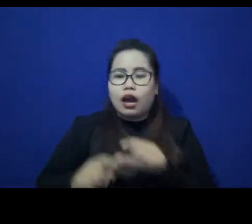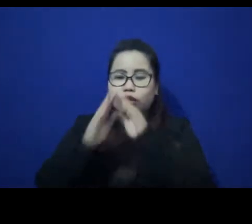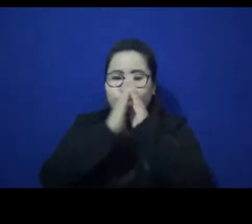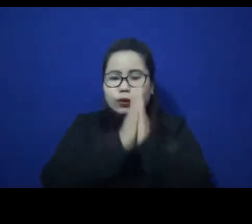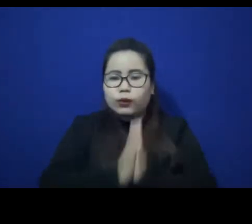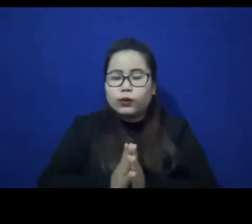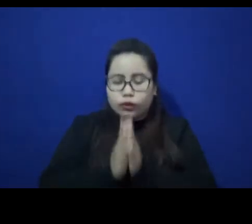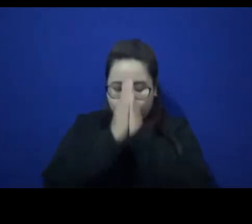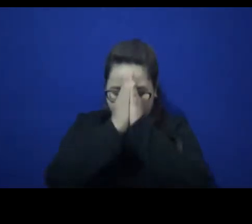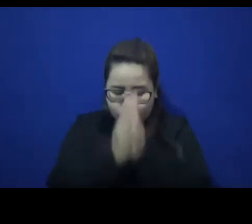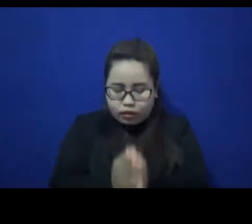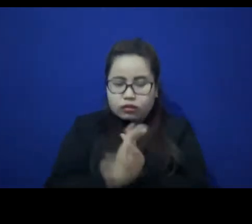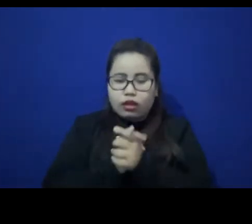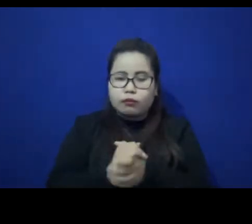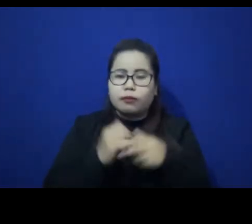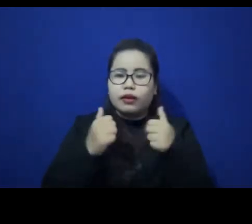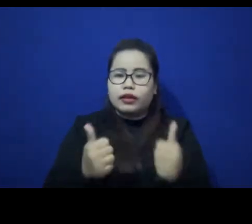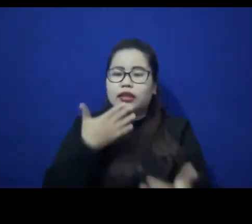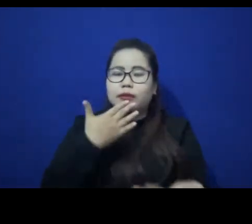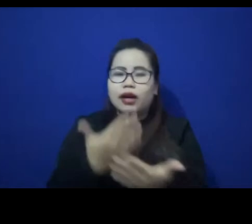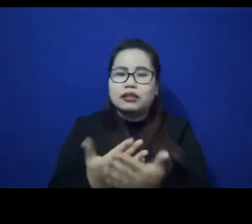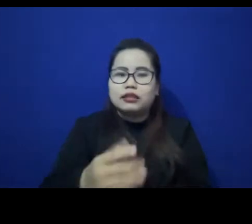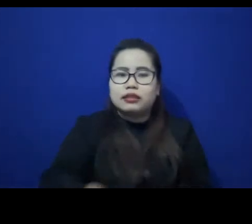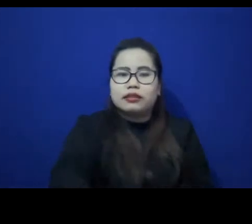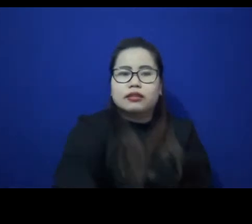salam kebajikan Terima kasih